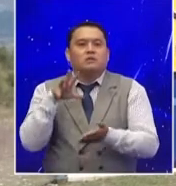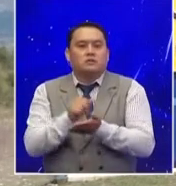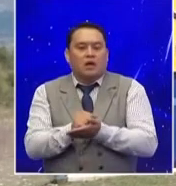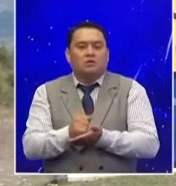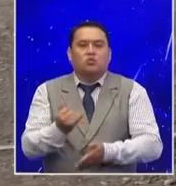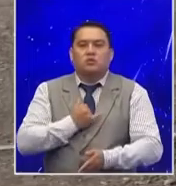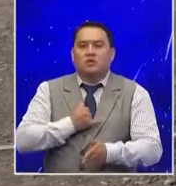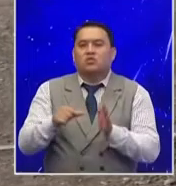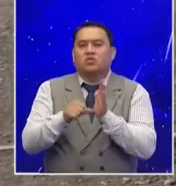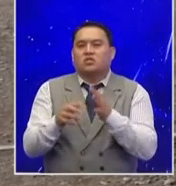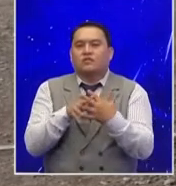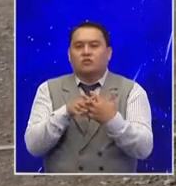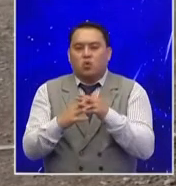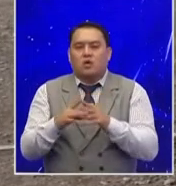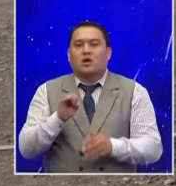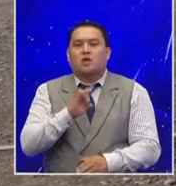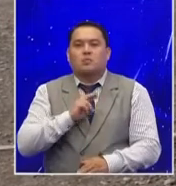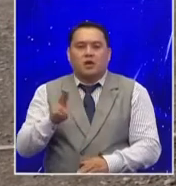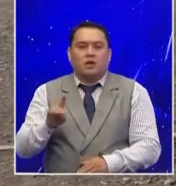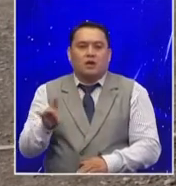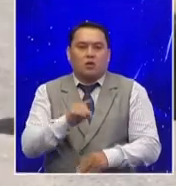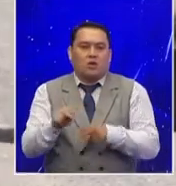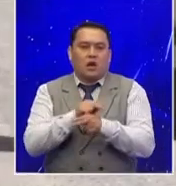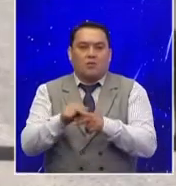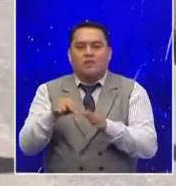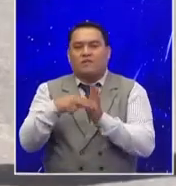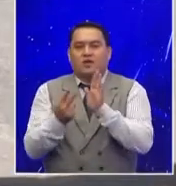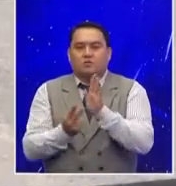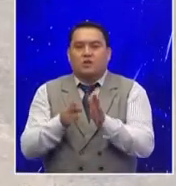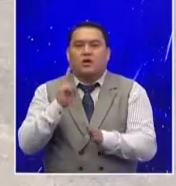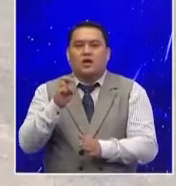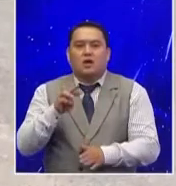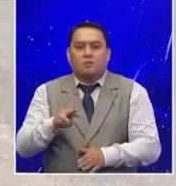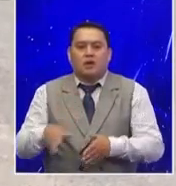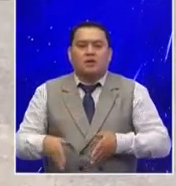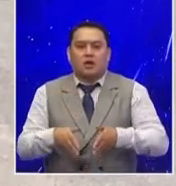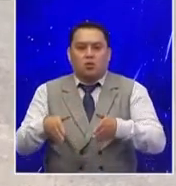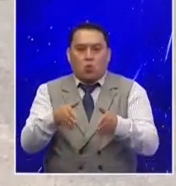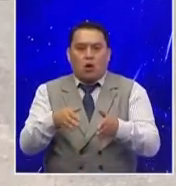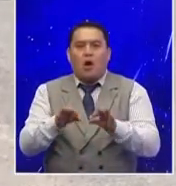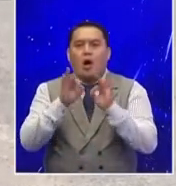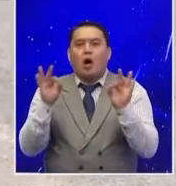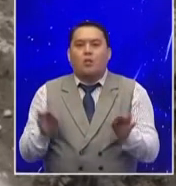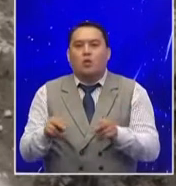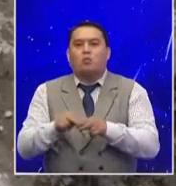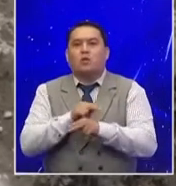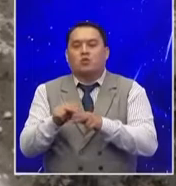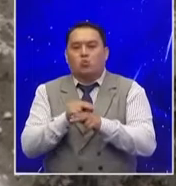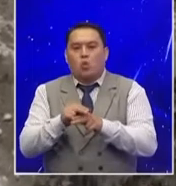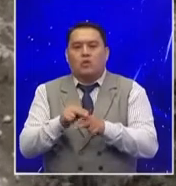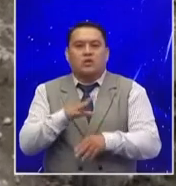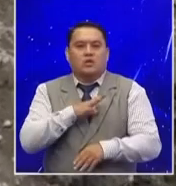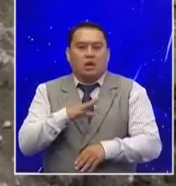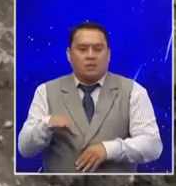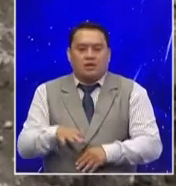занятости в 6 населенных пунктах Раймбекского района отремонтировано 18 километров автодорог. Такого объема благоустройства в один год еще не